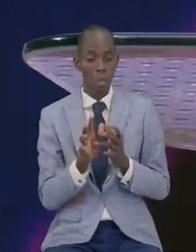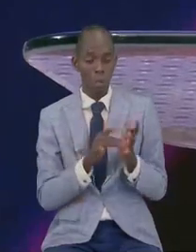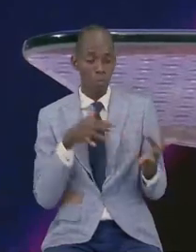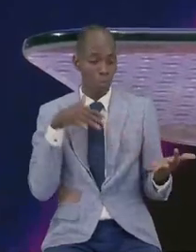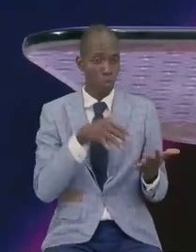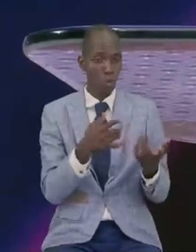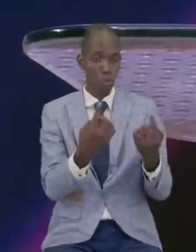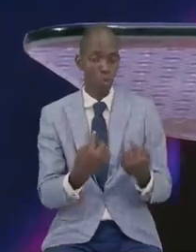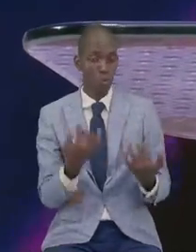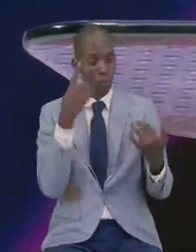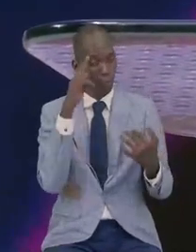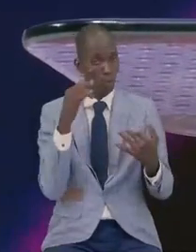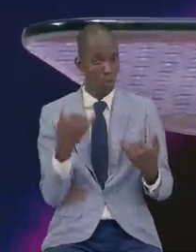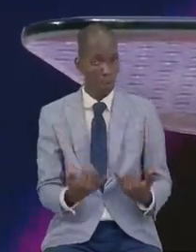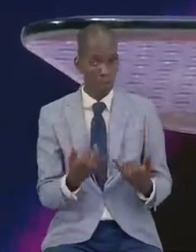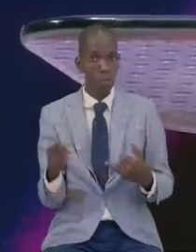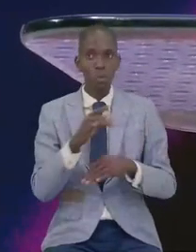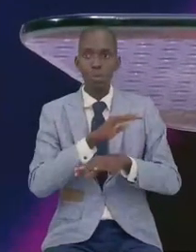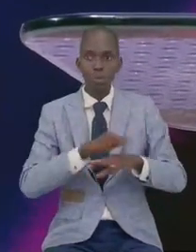L'étude biblique qu'on vient à tout moment,